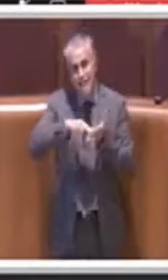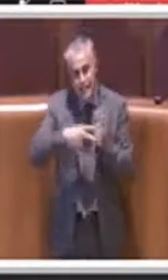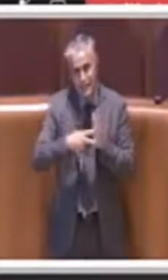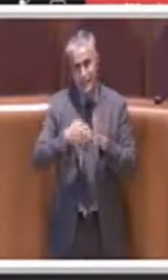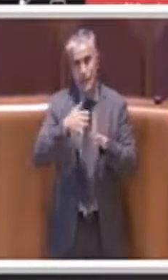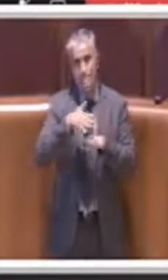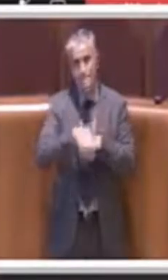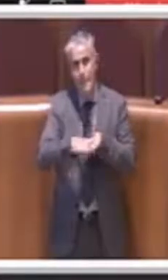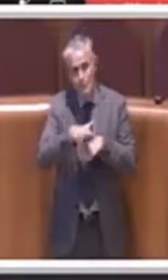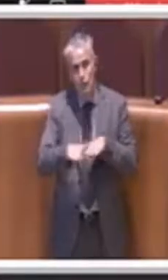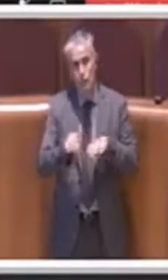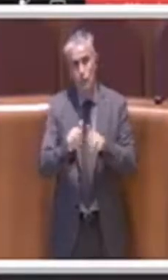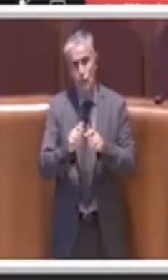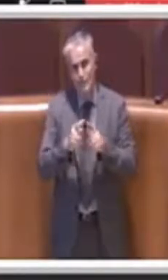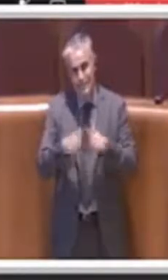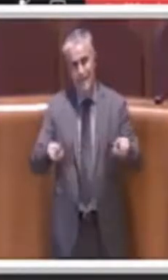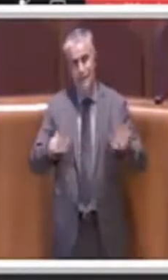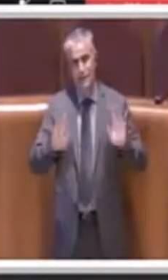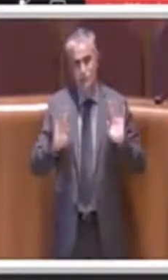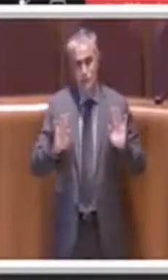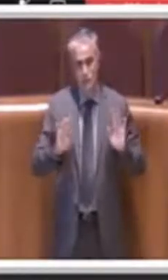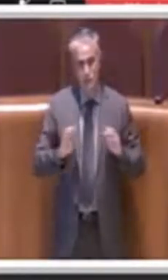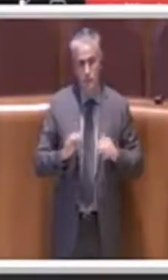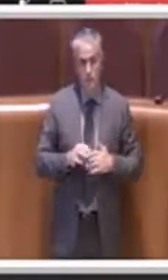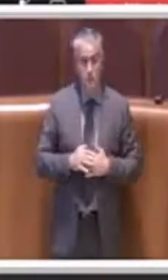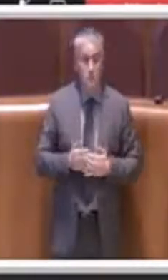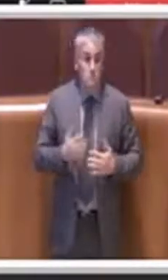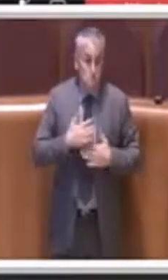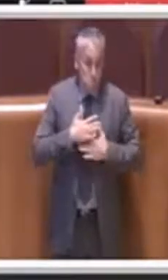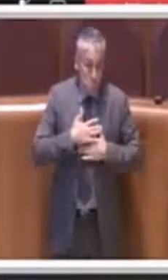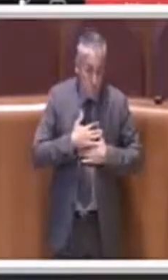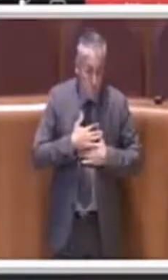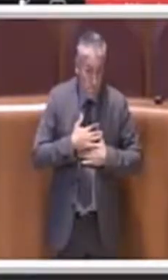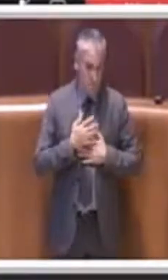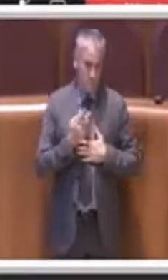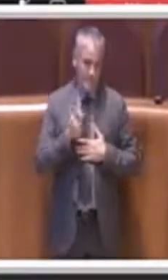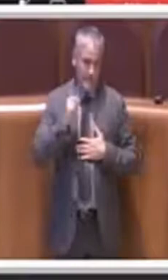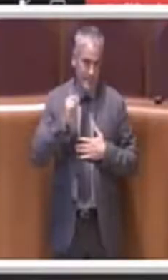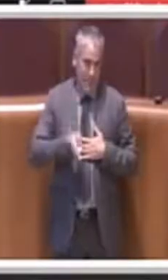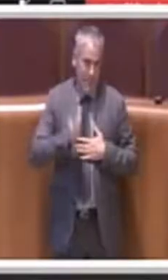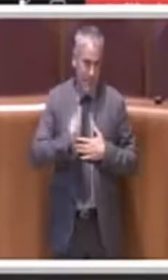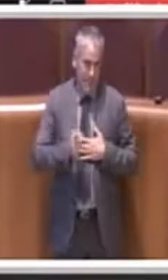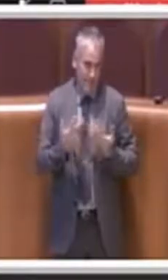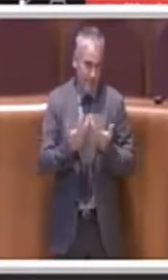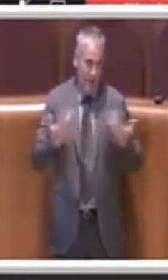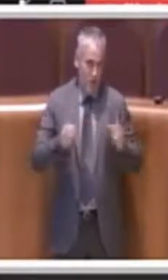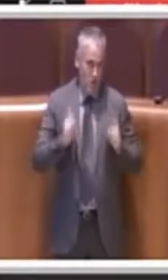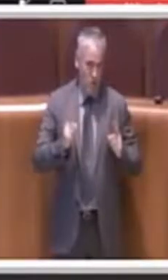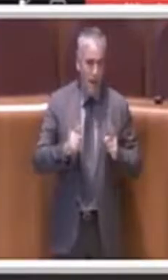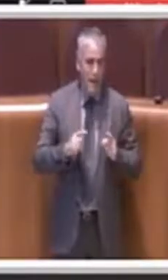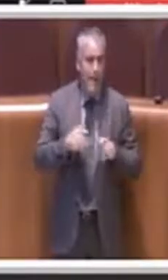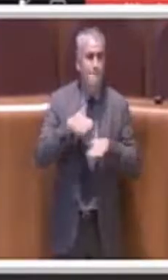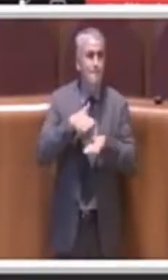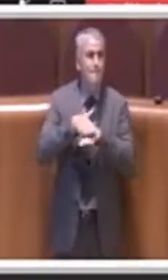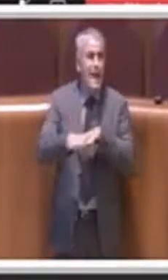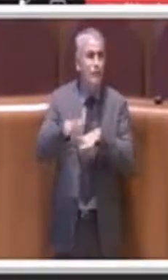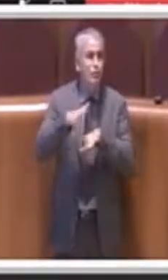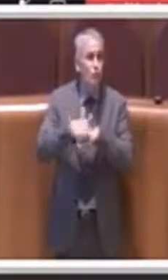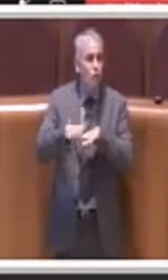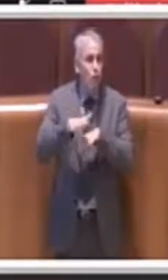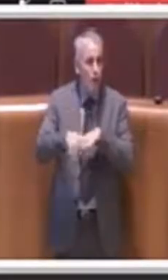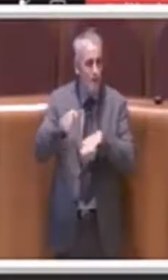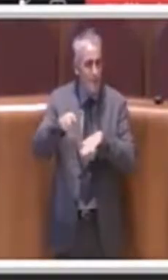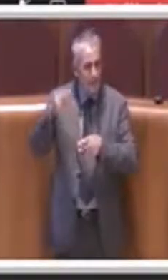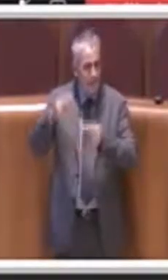metodo, cioè quello che deve, secondo noi deve emergere è che il metodo su come deve essere gestito il